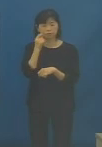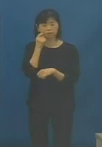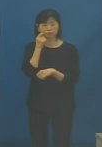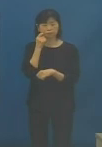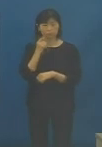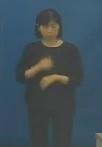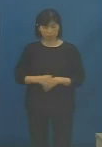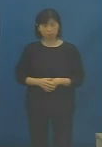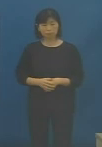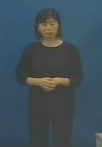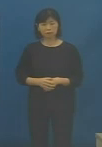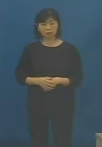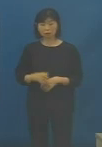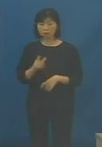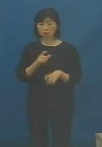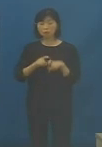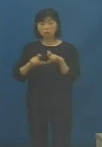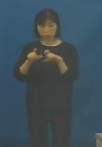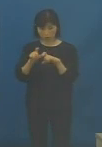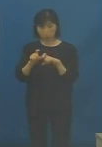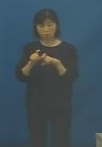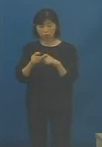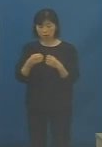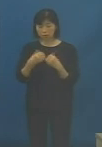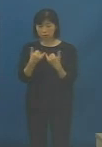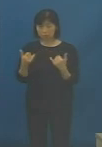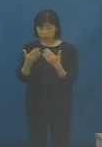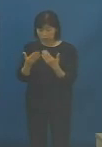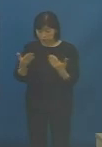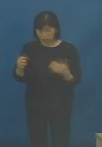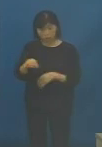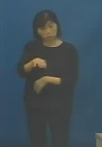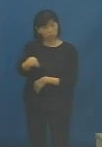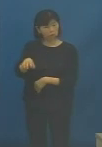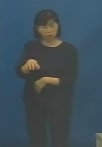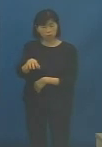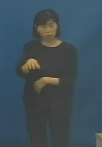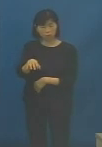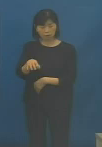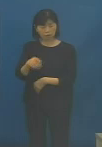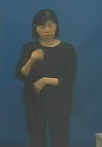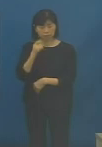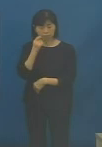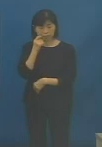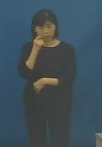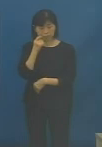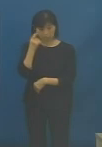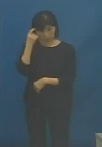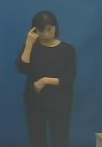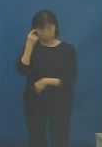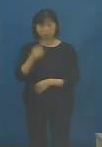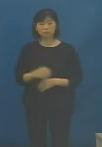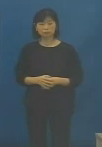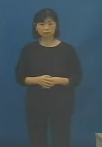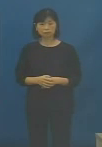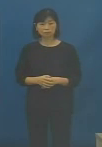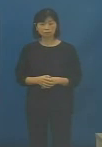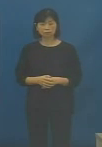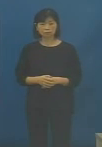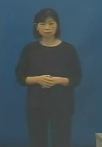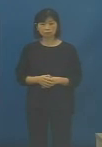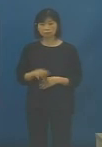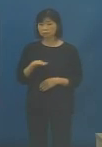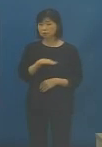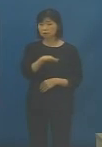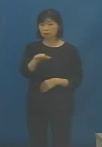から、もっと大きな感染数を抱えているところはそれはできないと思いますね。だからそうすると皆さんも普通に考え